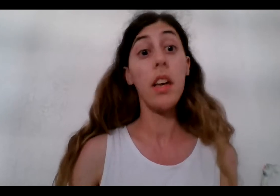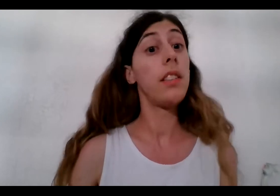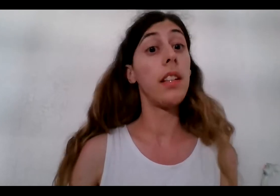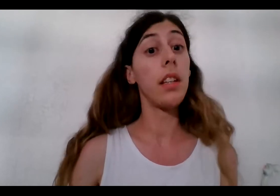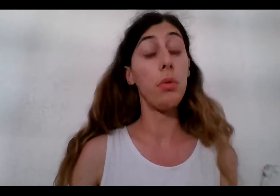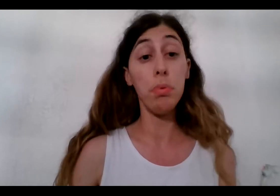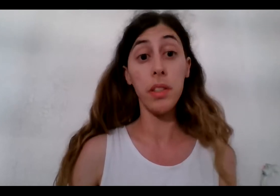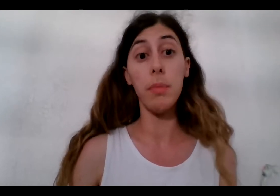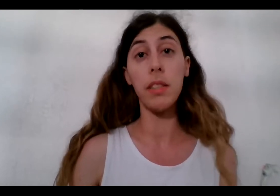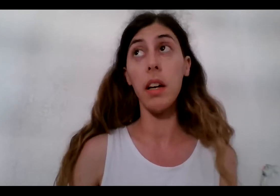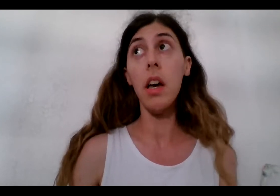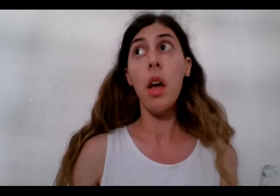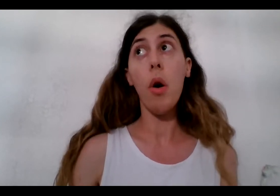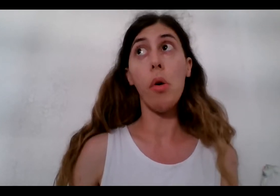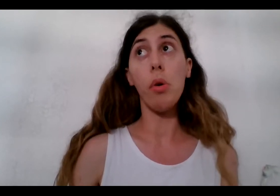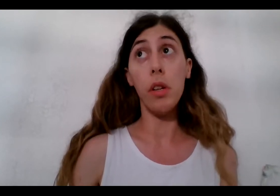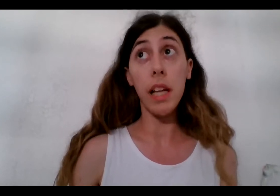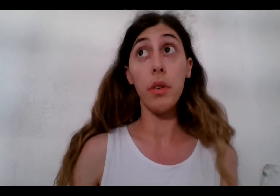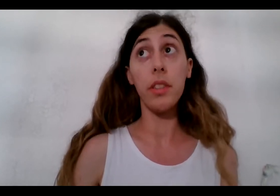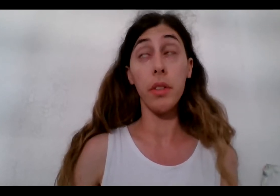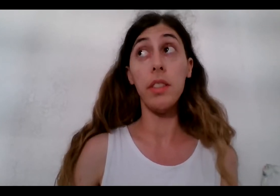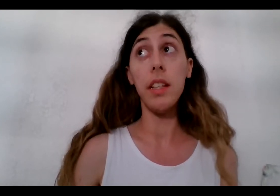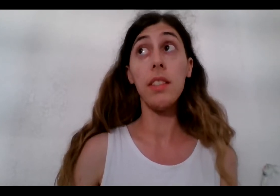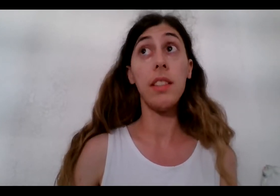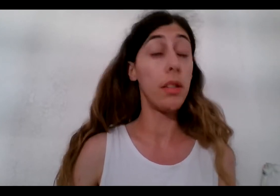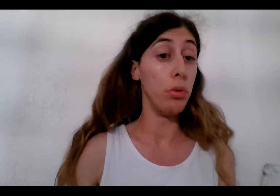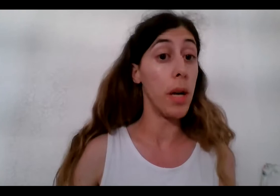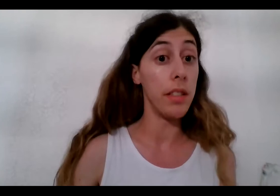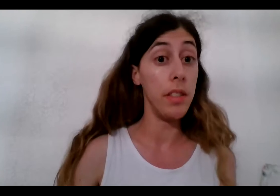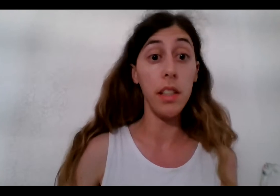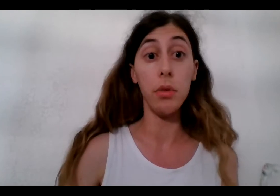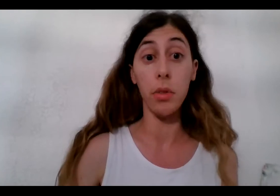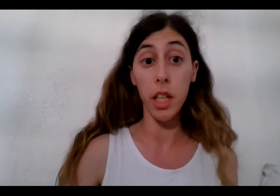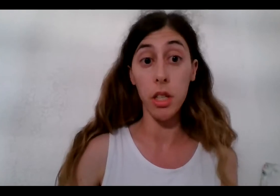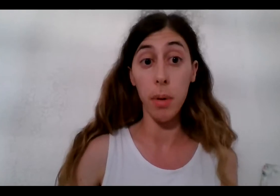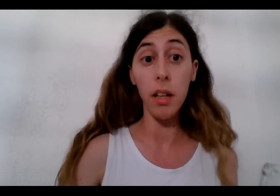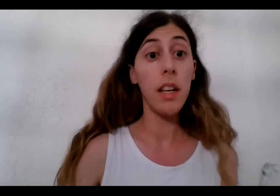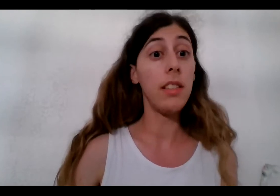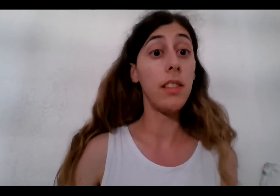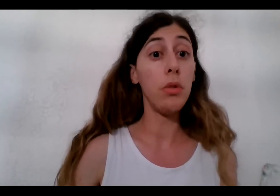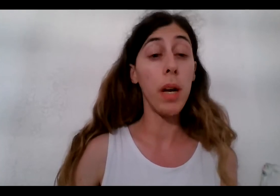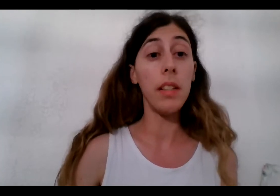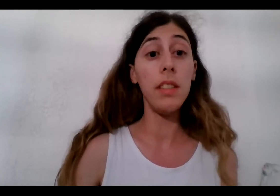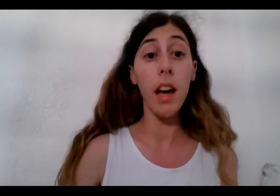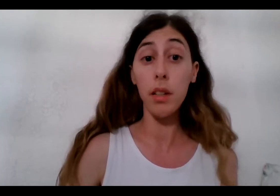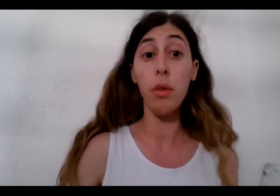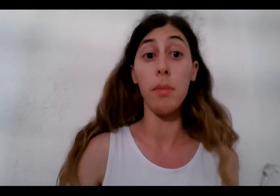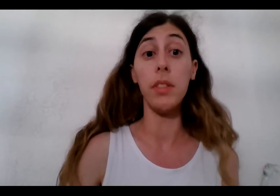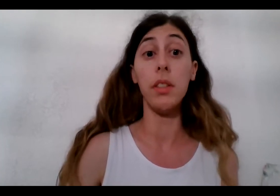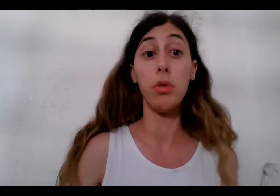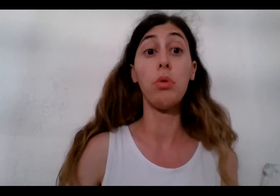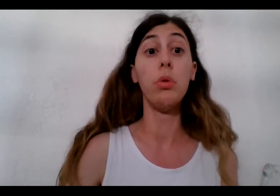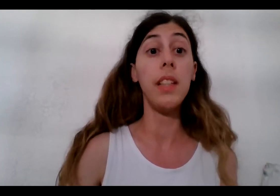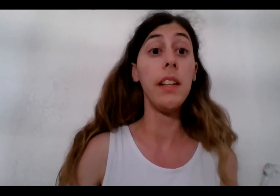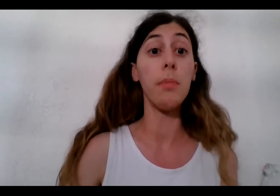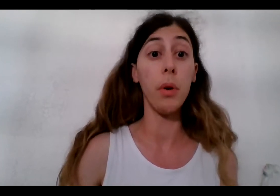honnête, c'est-à-dire que pour ces médecins, la transidentité, c'était une maladie, ils ne s'en cachaient pas, et c'était une maladie incurable, c'était